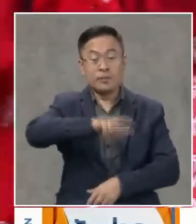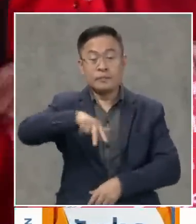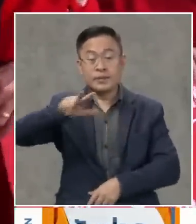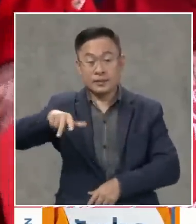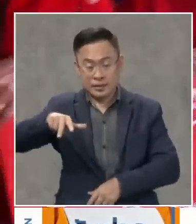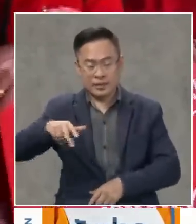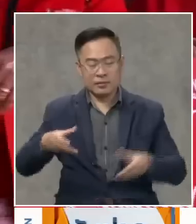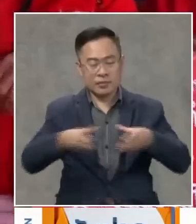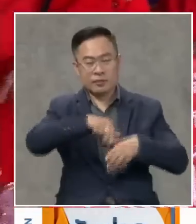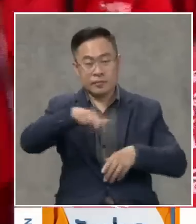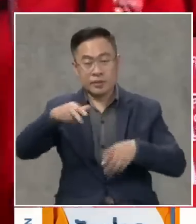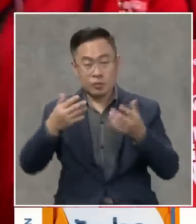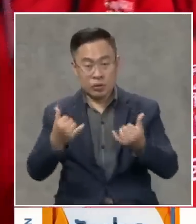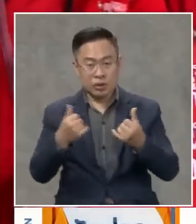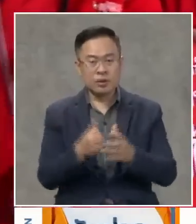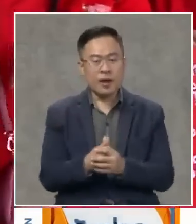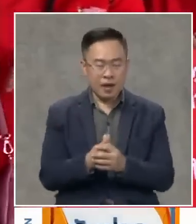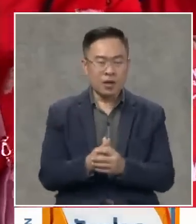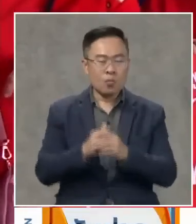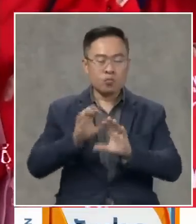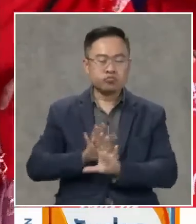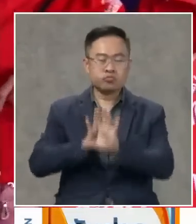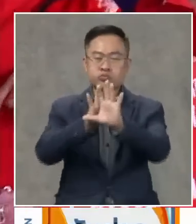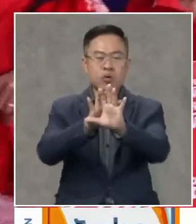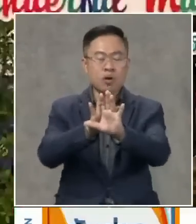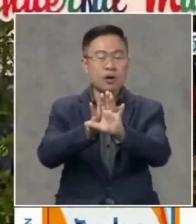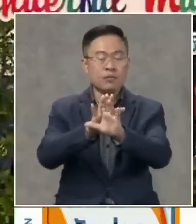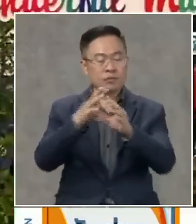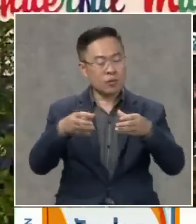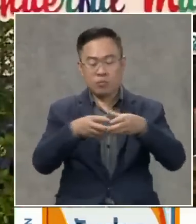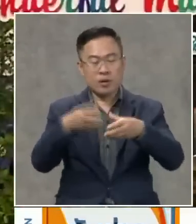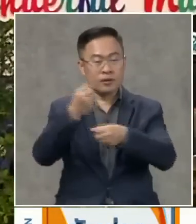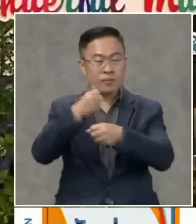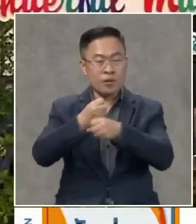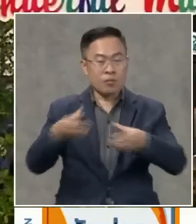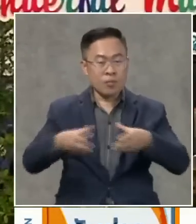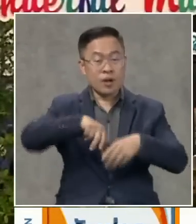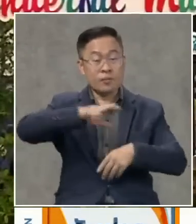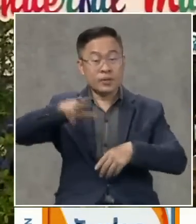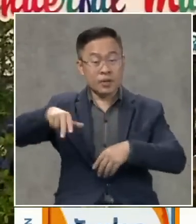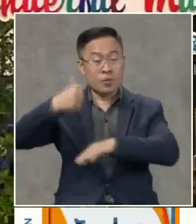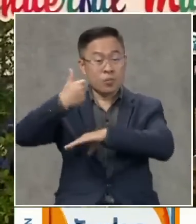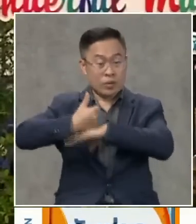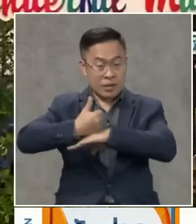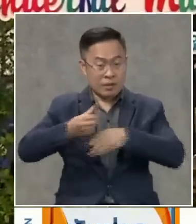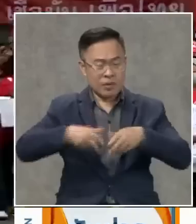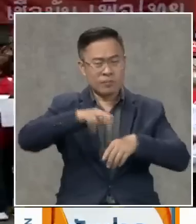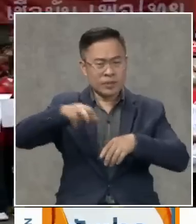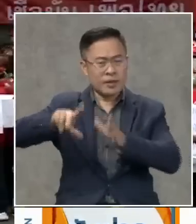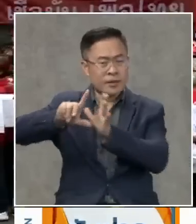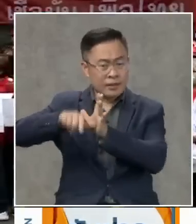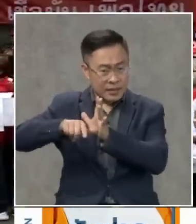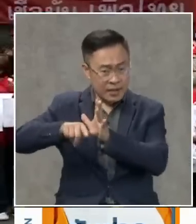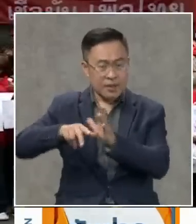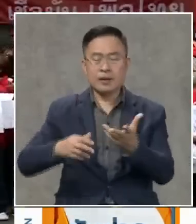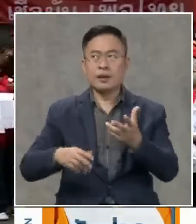วันนี้นี่เป็นบรรยากาศนะคะโอ้โหกระแสตอบรับเนืองแน่นค่ะหัวหน้าพรรคเพื่อไทยคุณหมอชนน่านศรีแก้วมีนะคะเลขาธิการพรรคคุณประเส